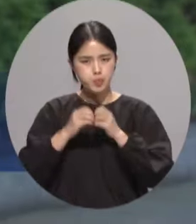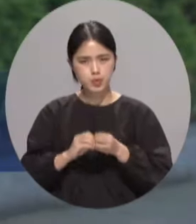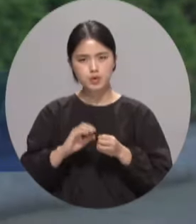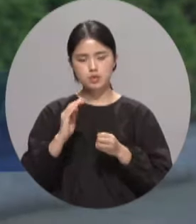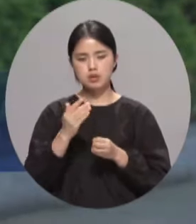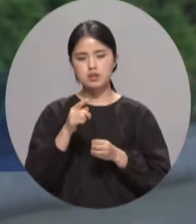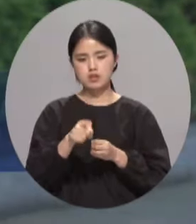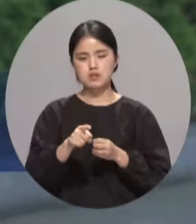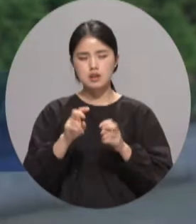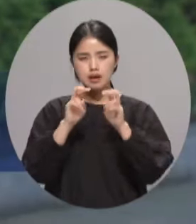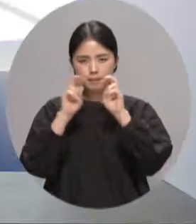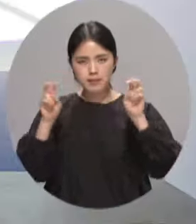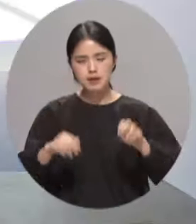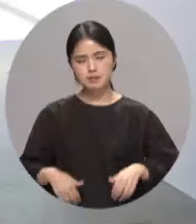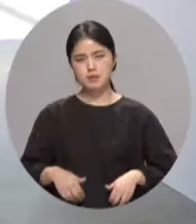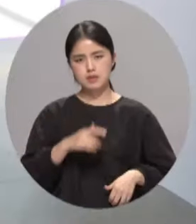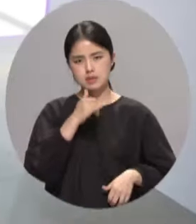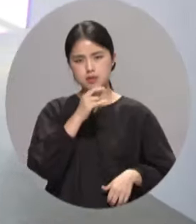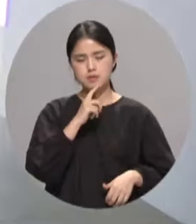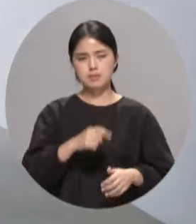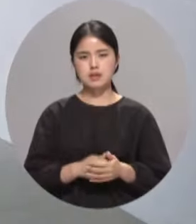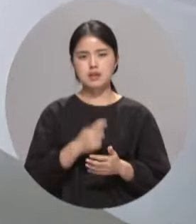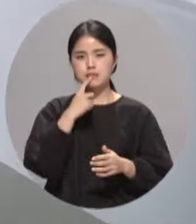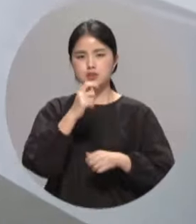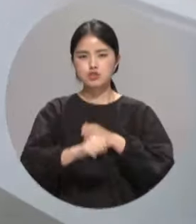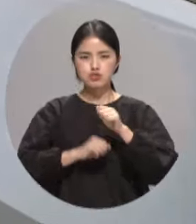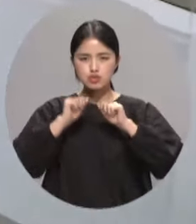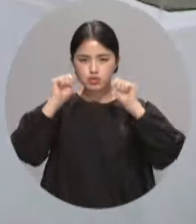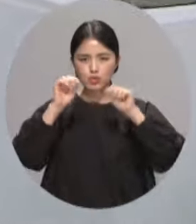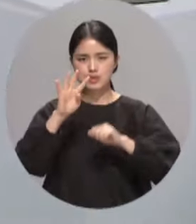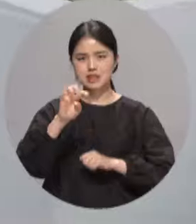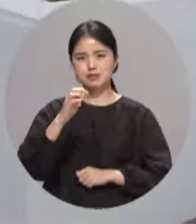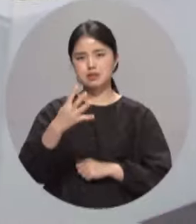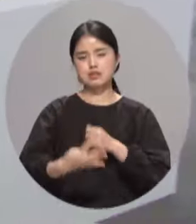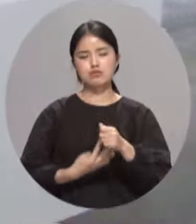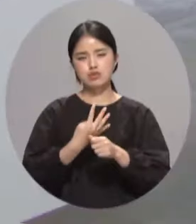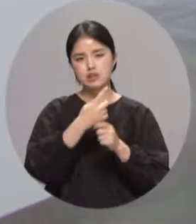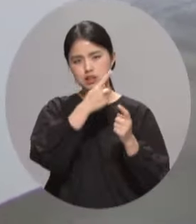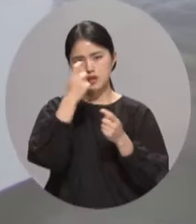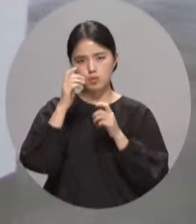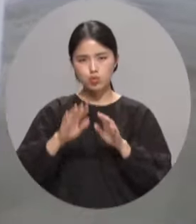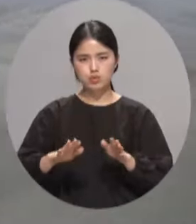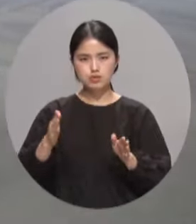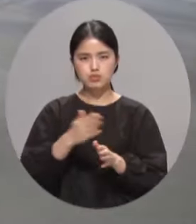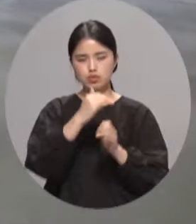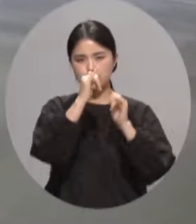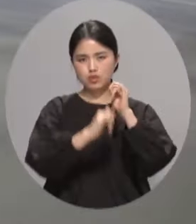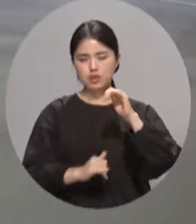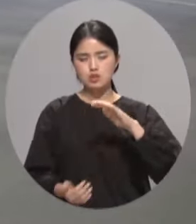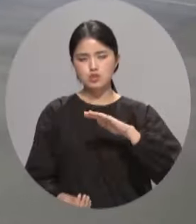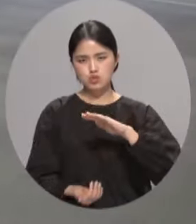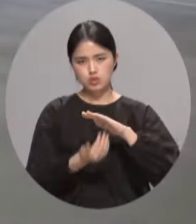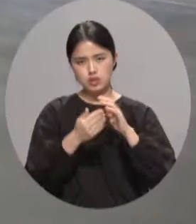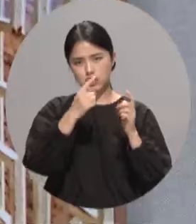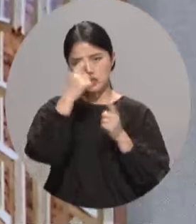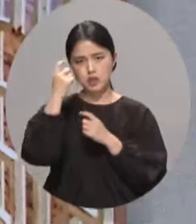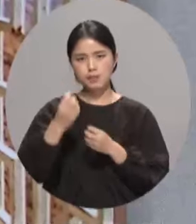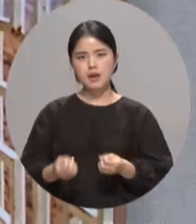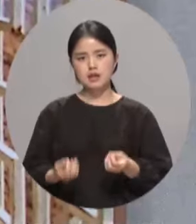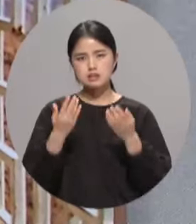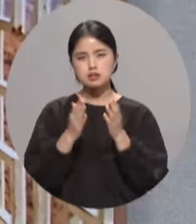조작되었는지까지도 밝혀야 하는. 민주화운동 44주년을 맞아 오늘부터는 역대 최대 규모의